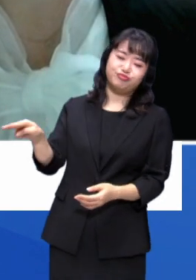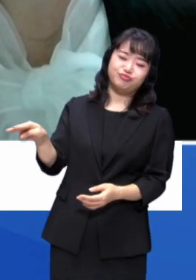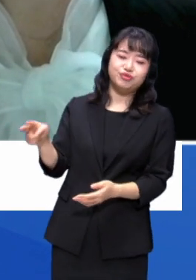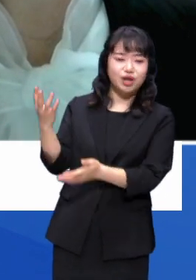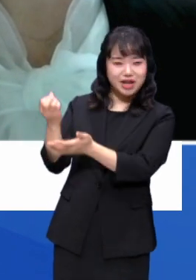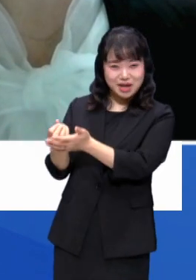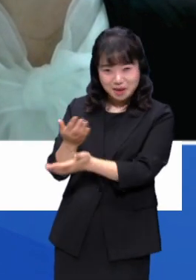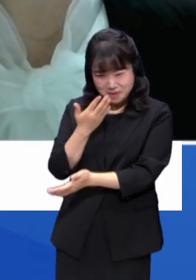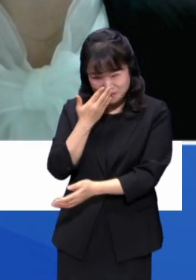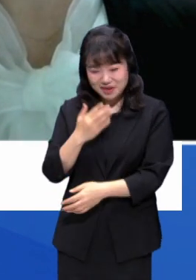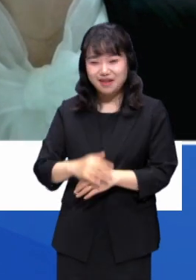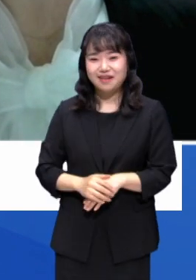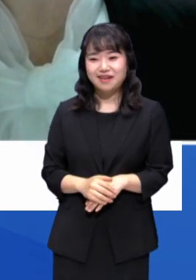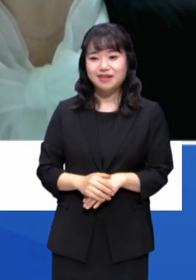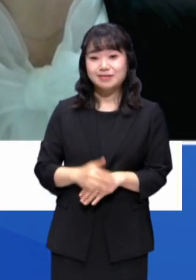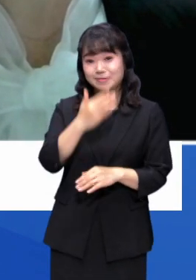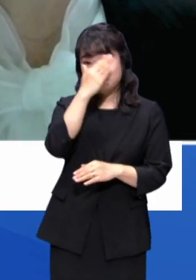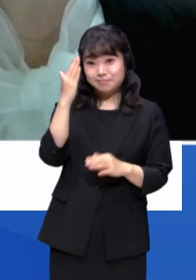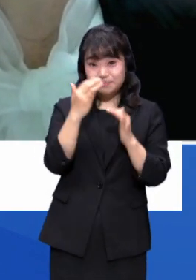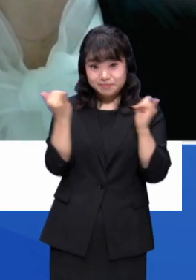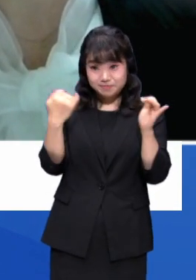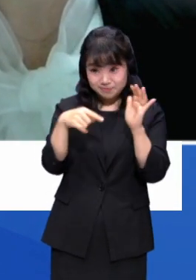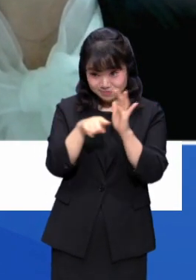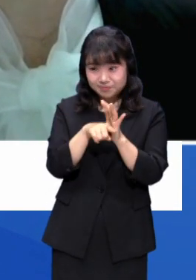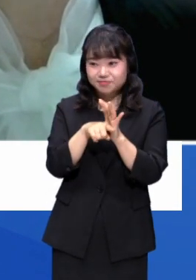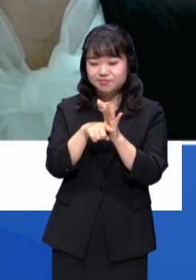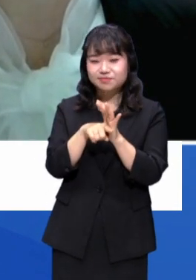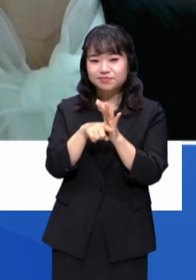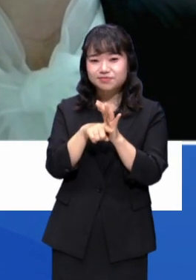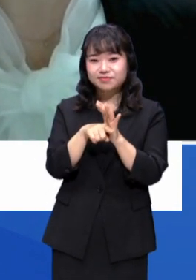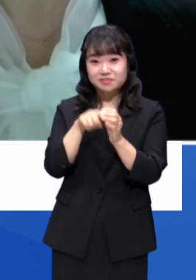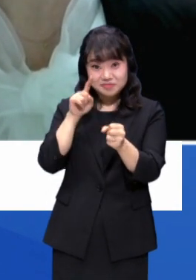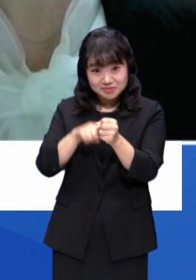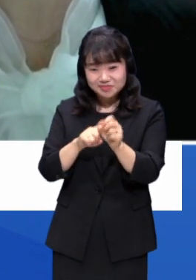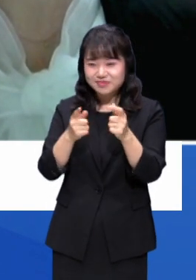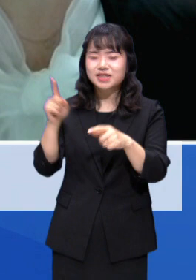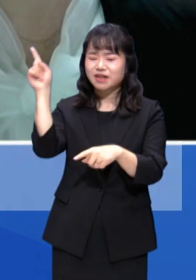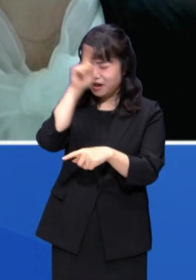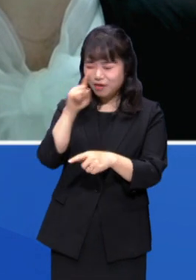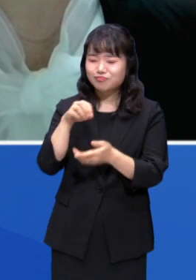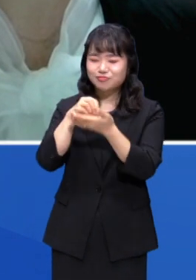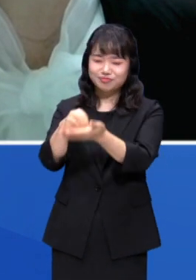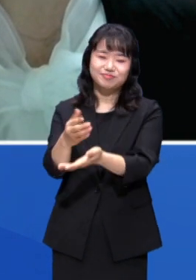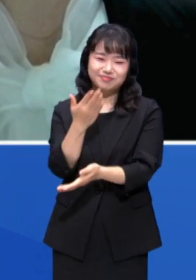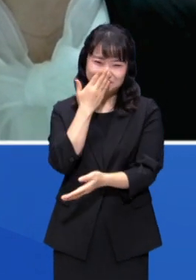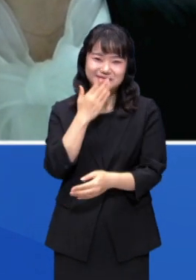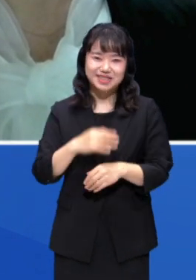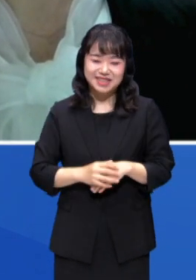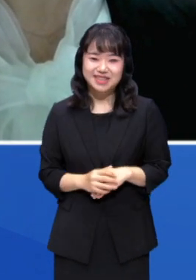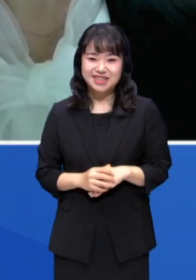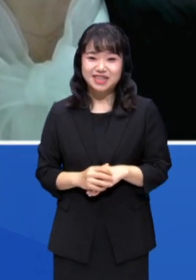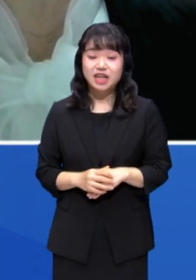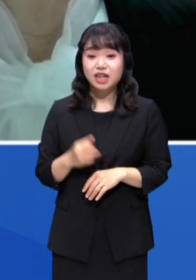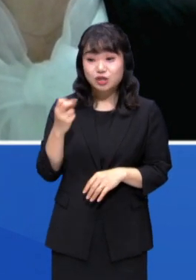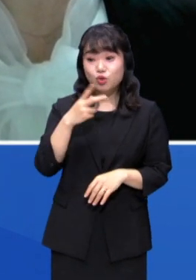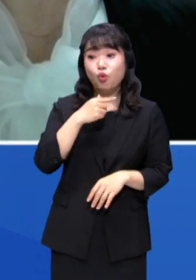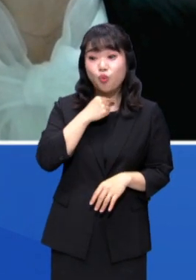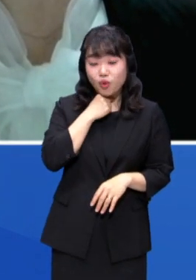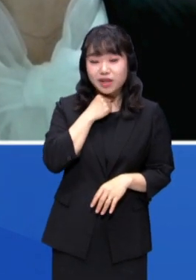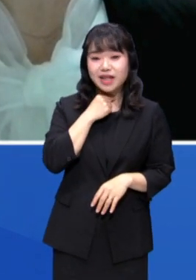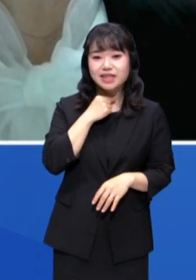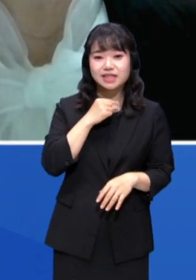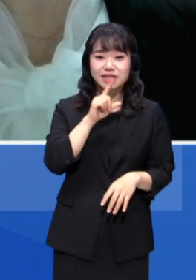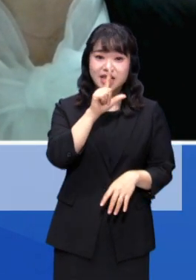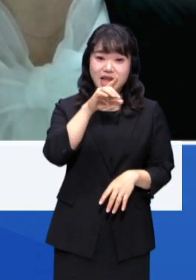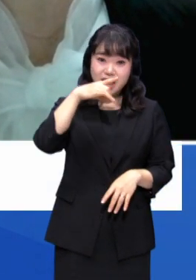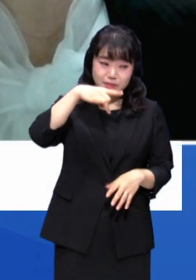곳입니다. 이곳 역시 청년들만 사용할 수 있는 곳은 아니니까요. 참고하시기 바랍니다. 원하는 LP판을